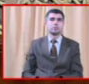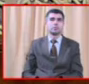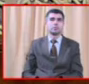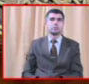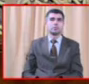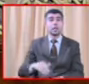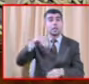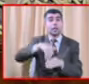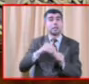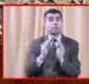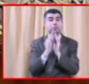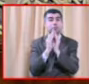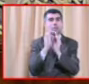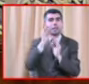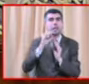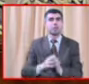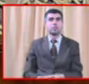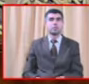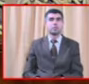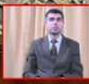فريق العدالة والتنمية.